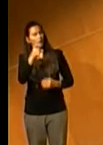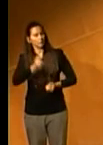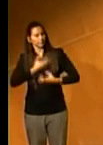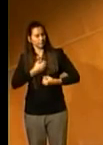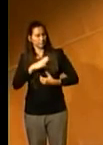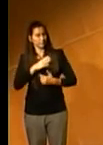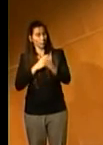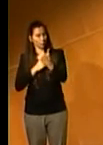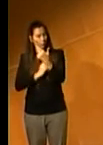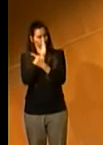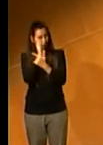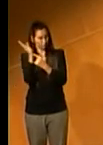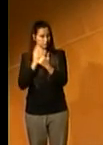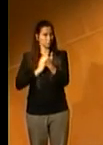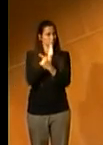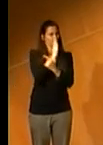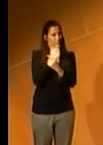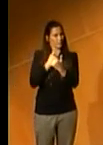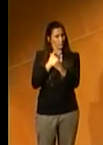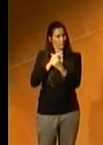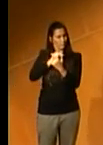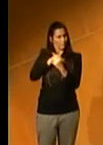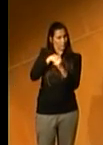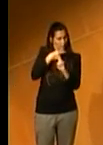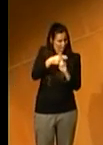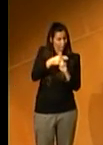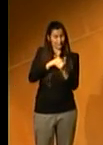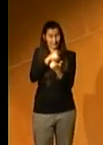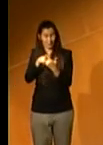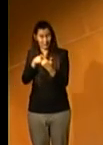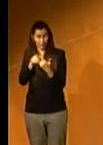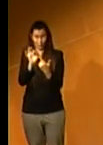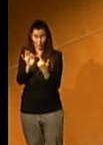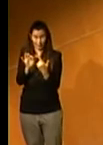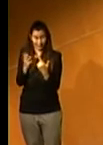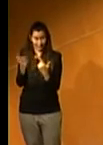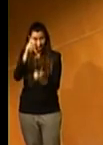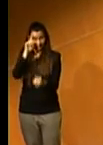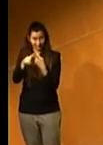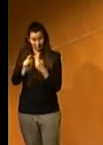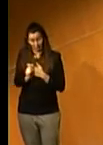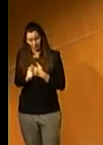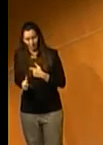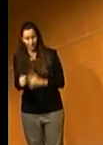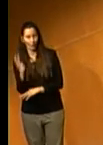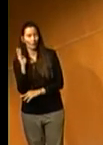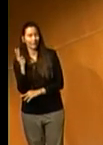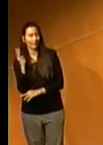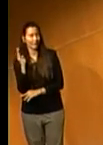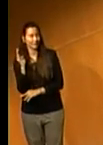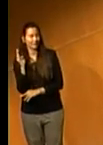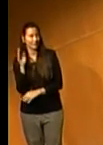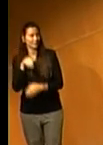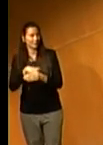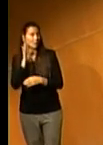y répondre, voilà, modestement. Et la deuxième, c'est vraiment le sujet de la conférence de Madame Koudias. Donc, je pense qu'elle sera vraiment développée